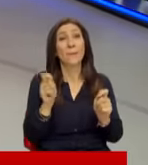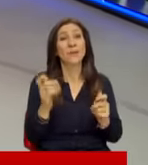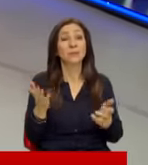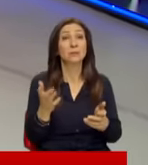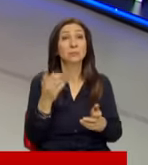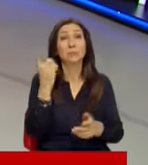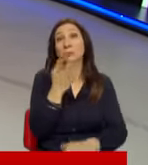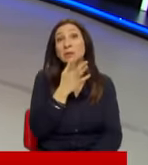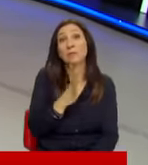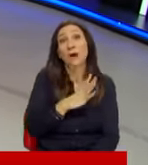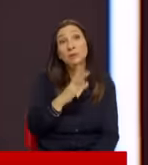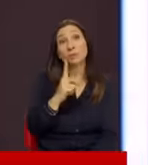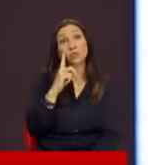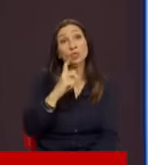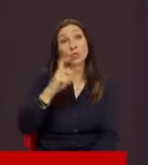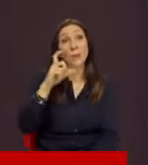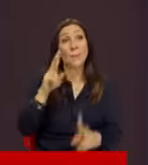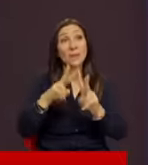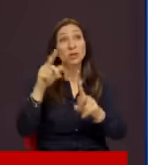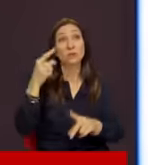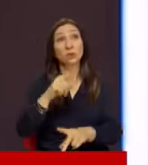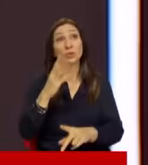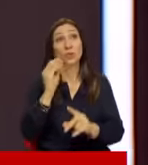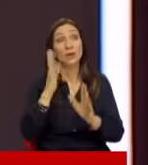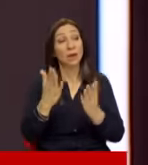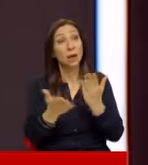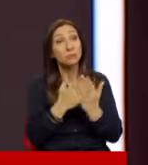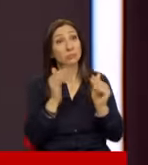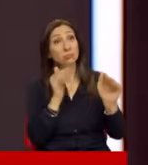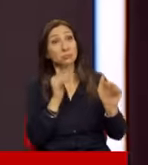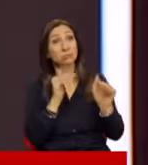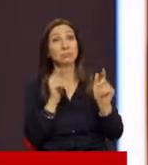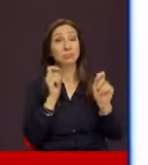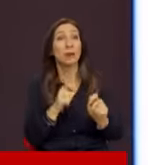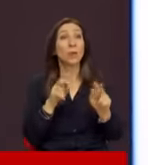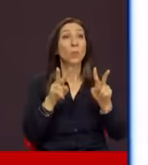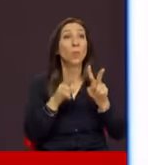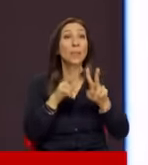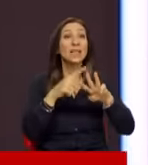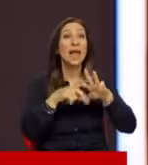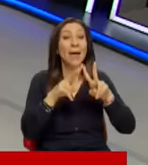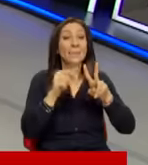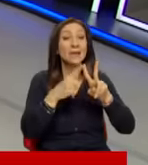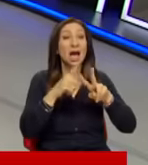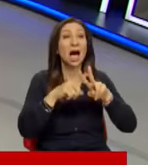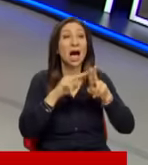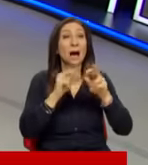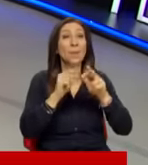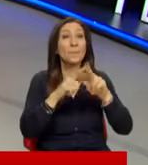istiyorsa. Ya bir bildiği vardır diye Cumhurbaşkanı Mehmet Şimşek'e çok kredi açtı yani. Muhammed Emin Akbaşoğlu